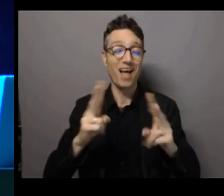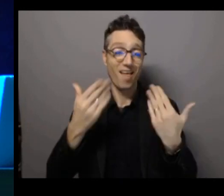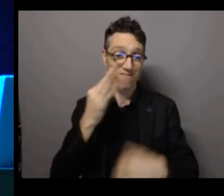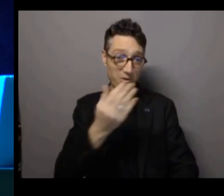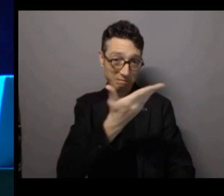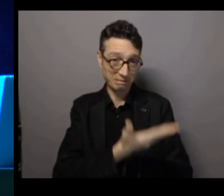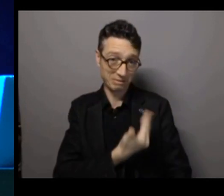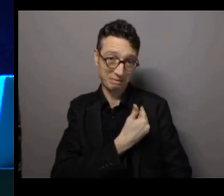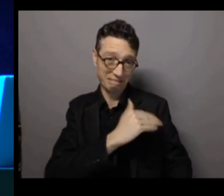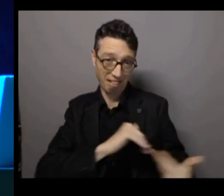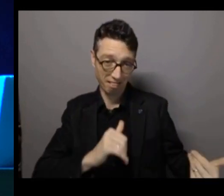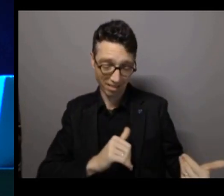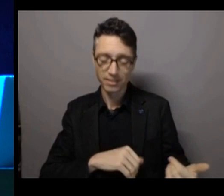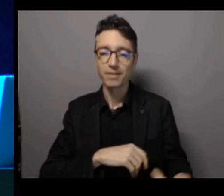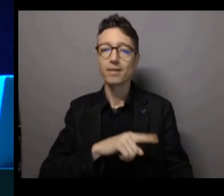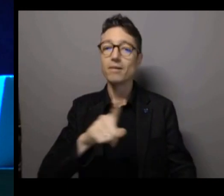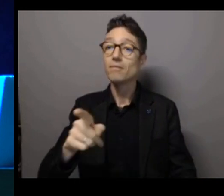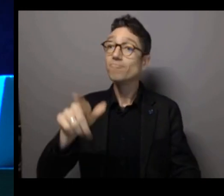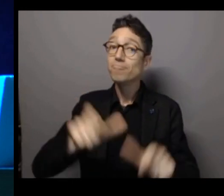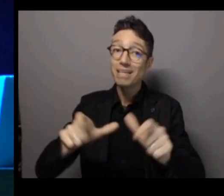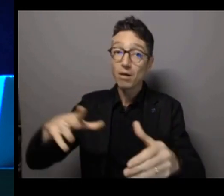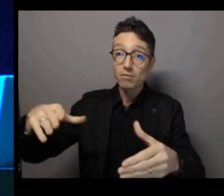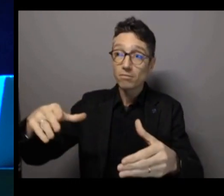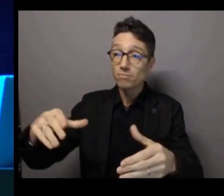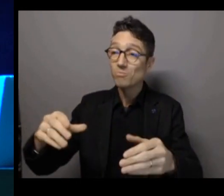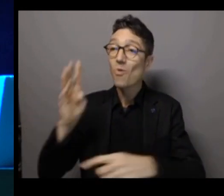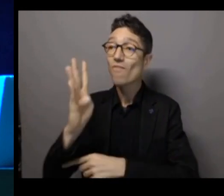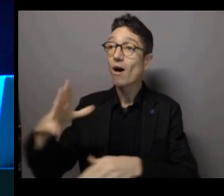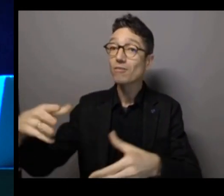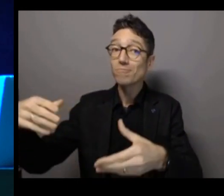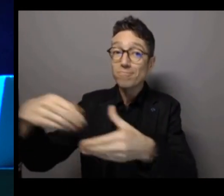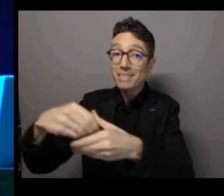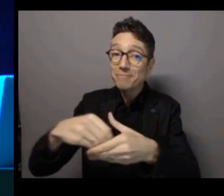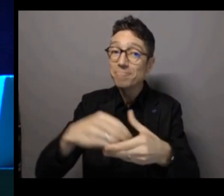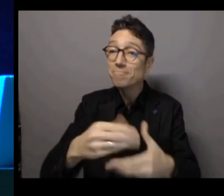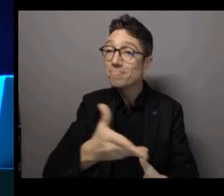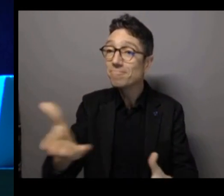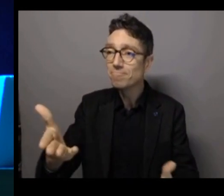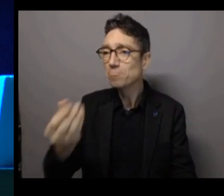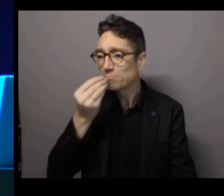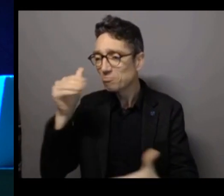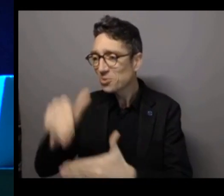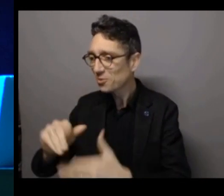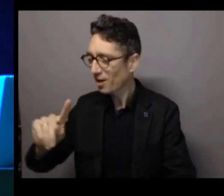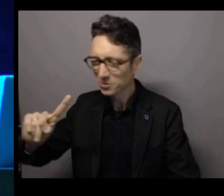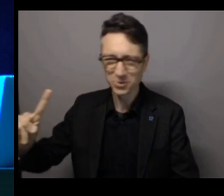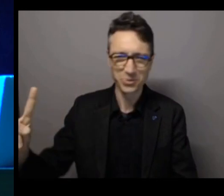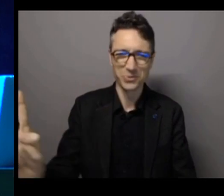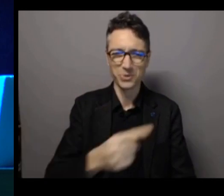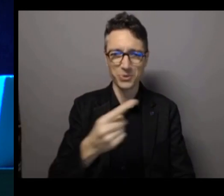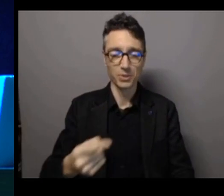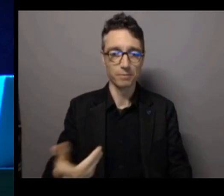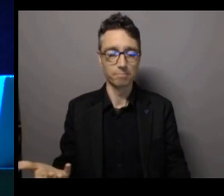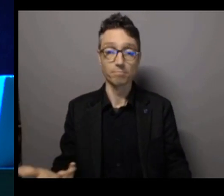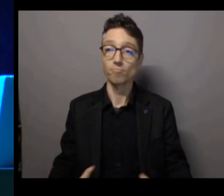Chers participantes et participants à cette conférence, bien le bonsoir à toutes et tous. Donc évidemment, je suis en charge,